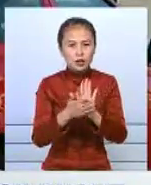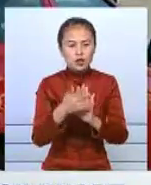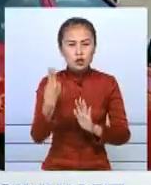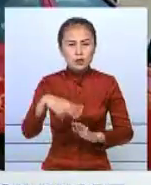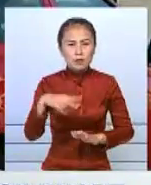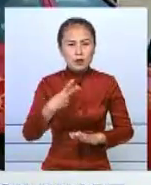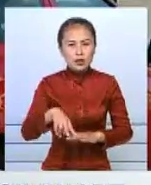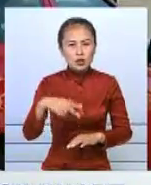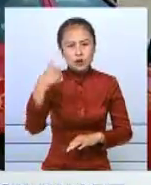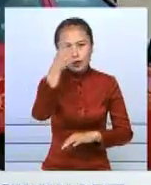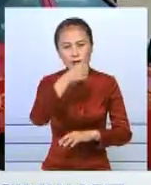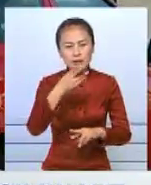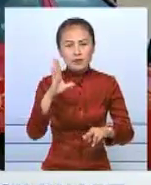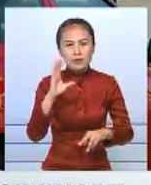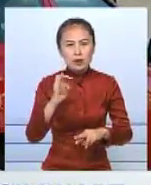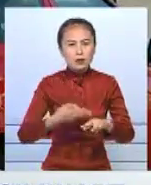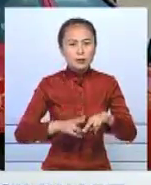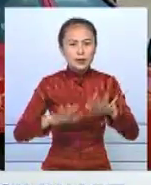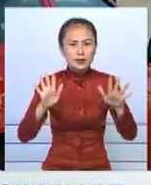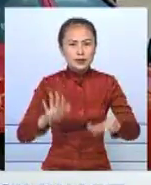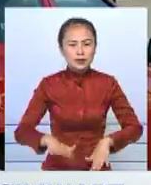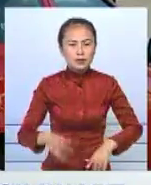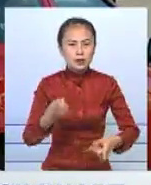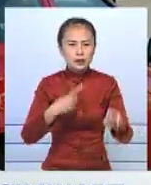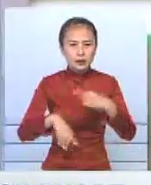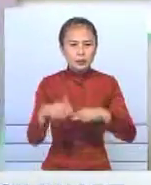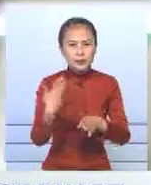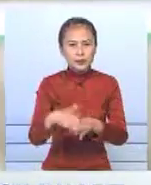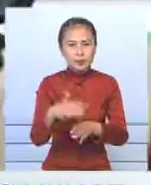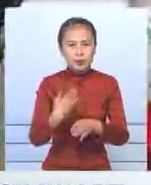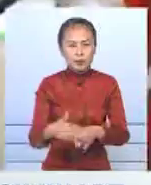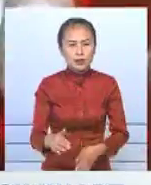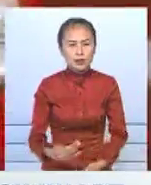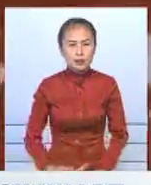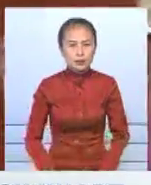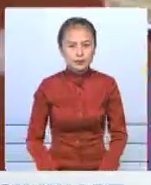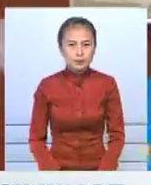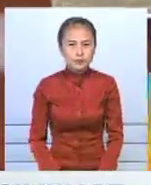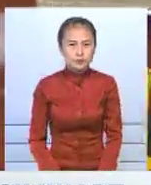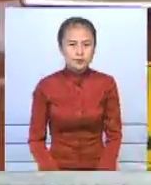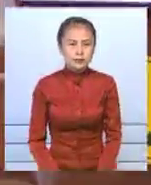аумаққа бөліп тастап, 20-шы ғасырдың аяғынан бері біртіндеп игеріп келеді.